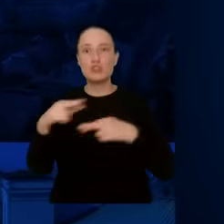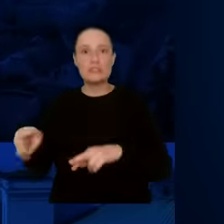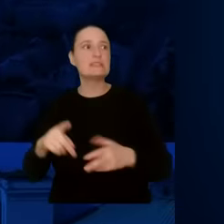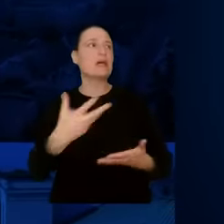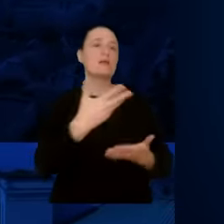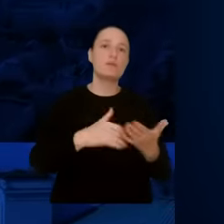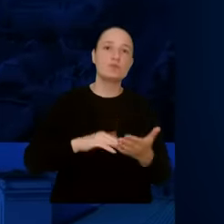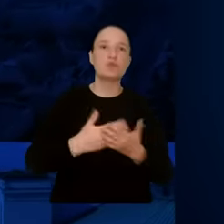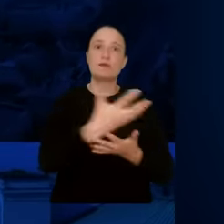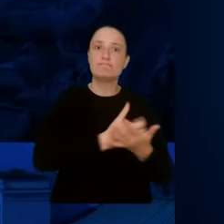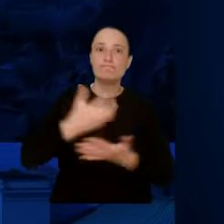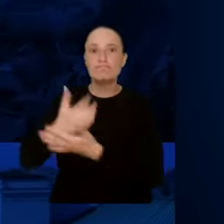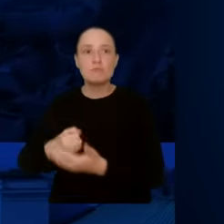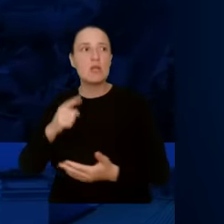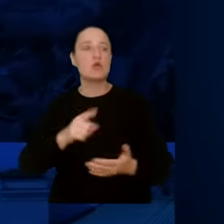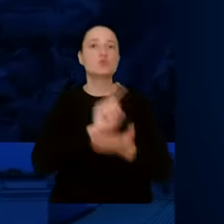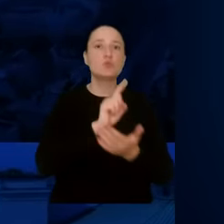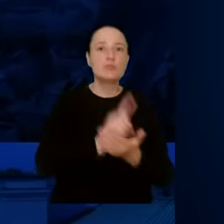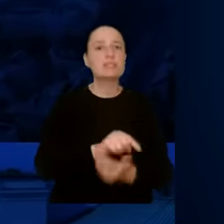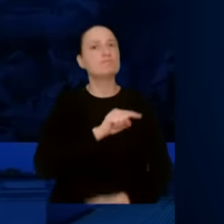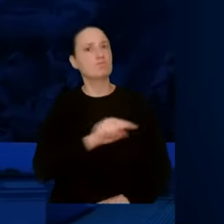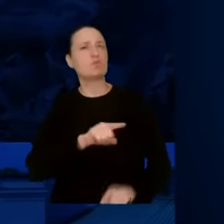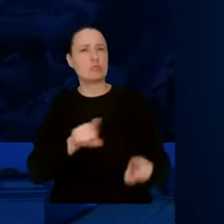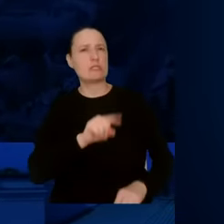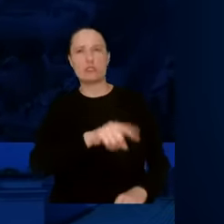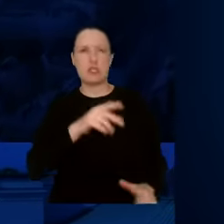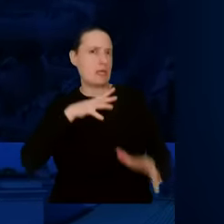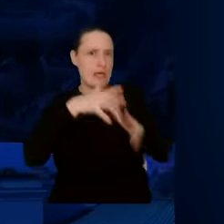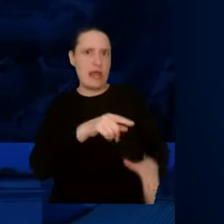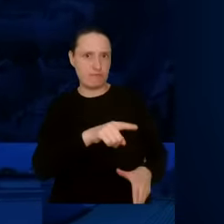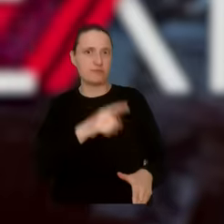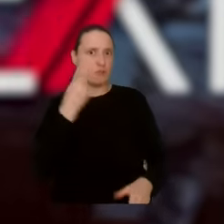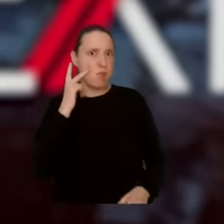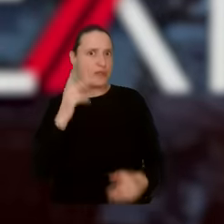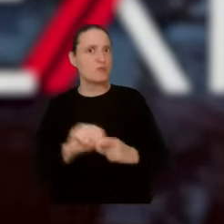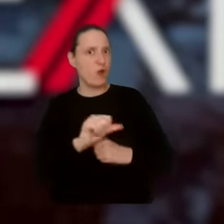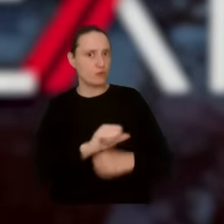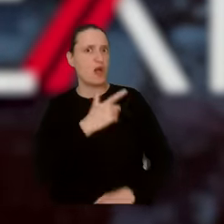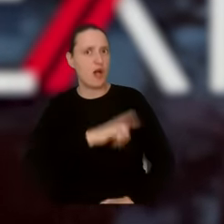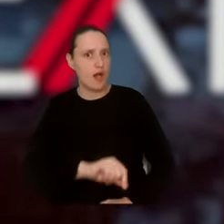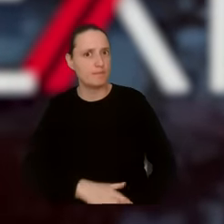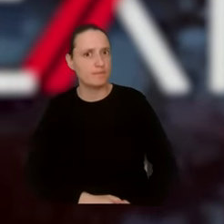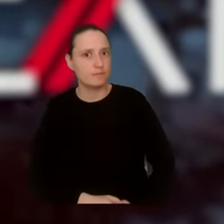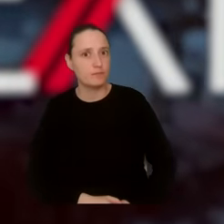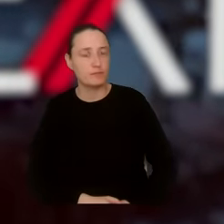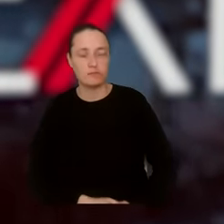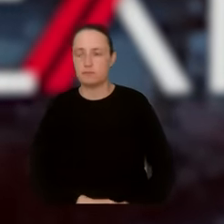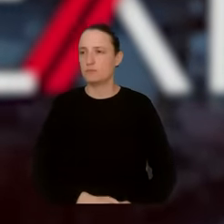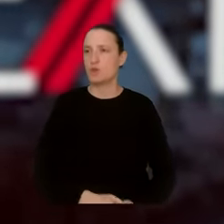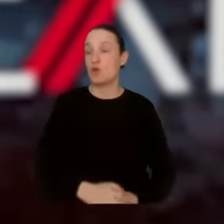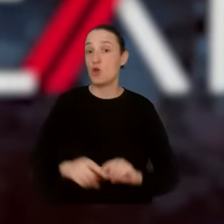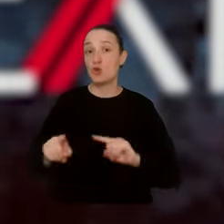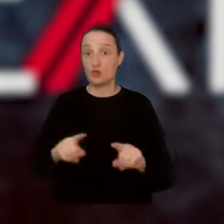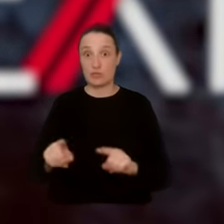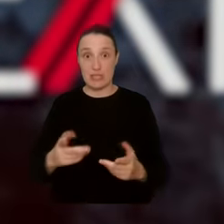możliwości osiągania sukcesu w danym zawodzie? Jesteś motywowany nienawiścią z powodu płci. A no właśnie, czyli o więzieniu za stwierdzenie,